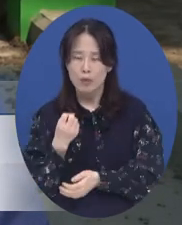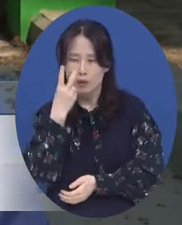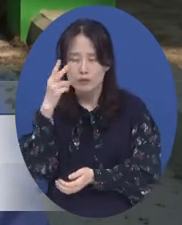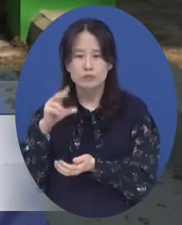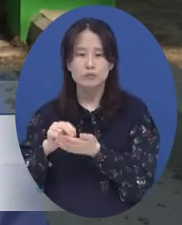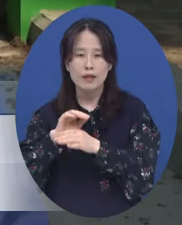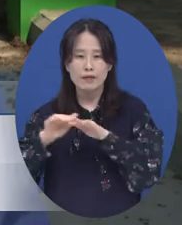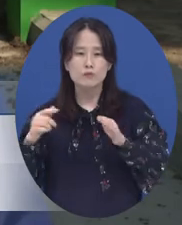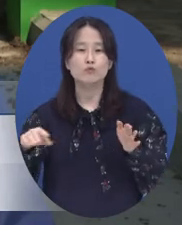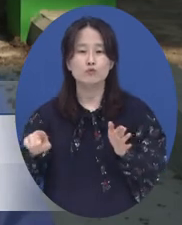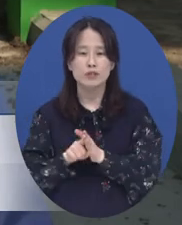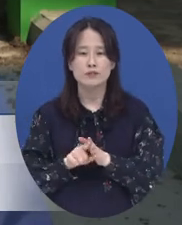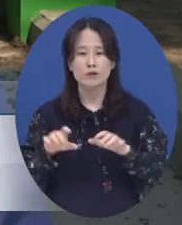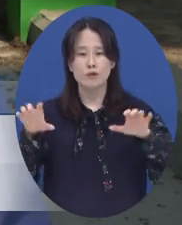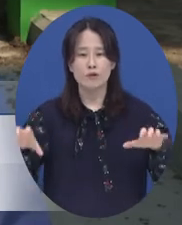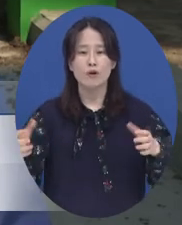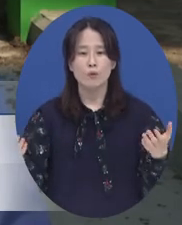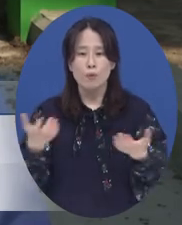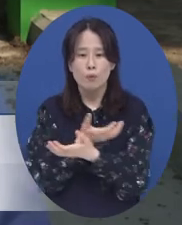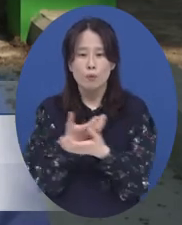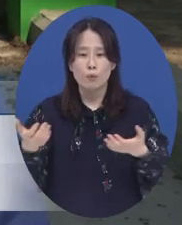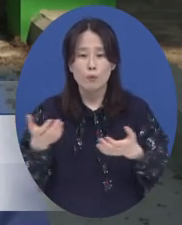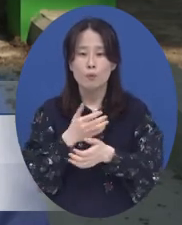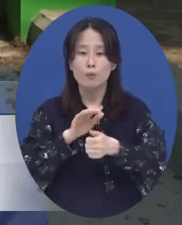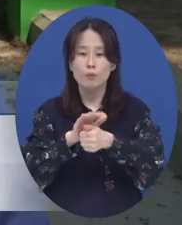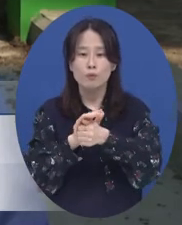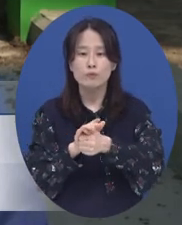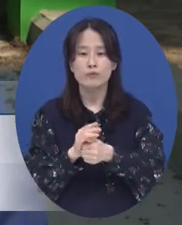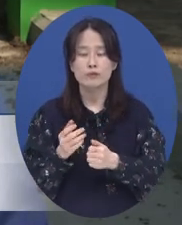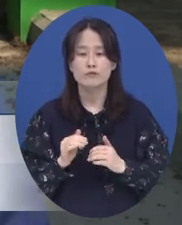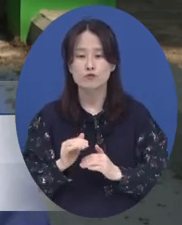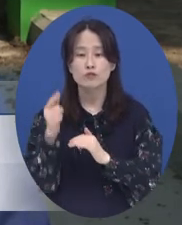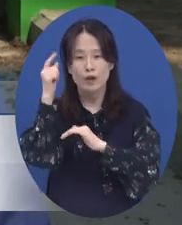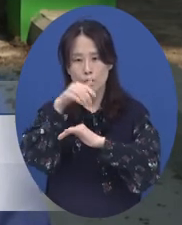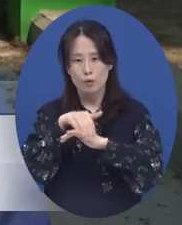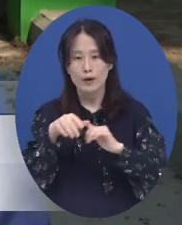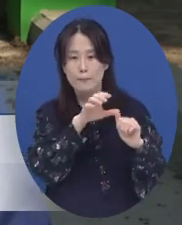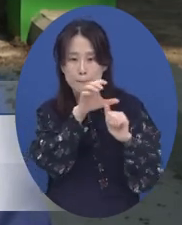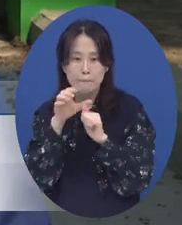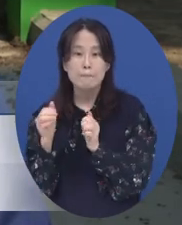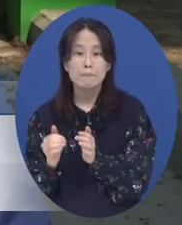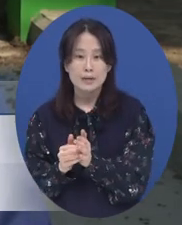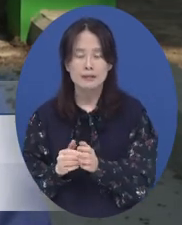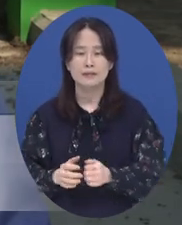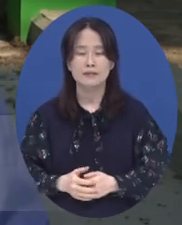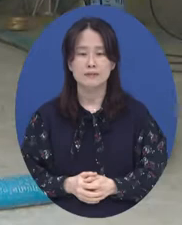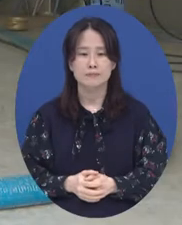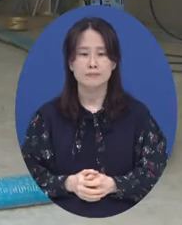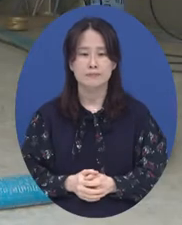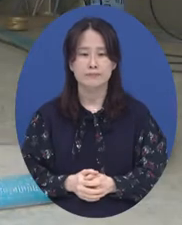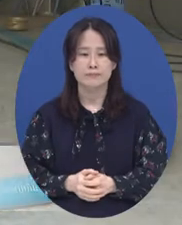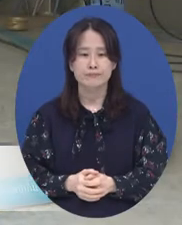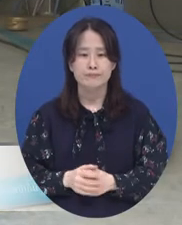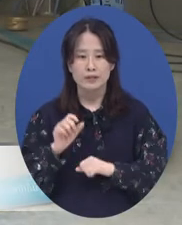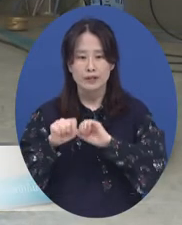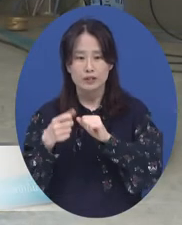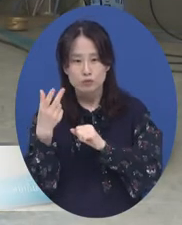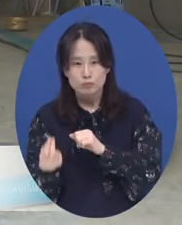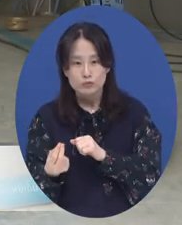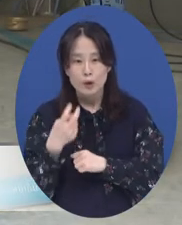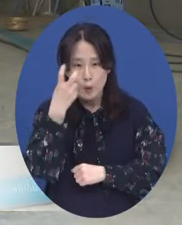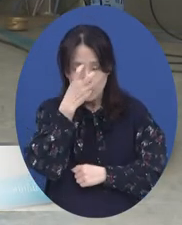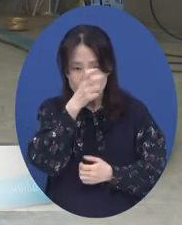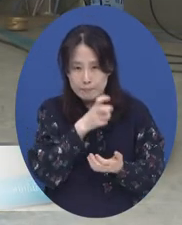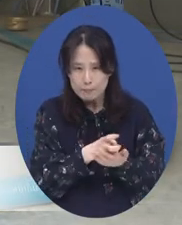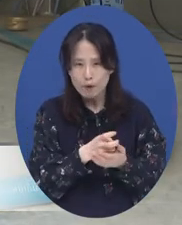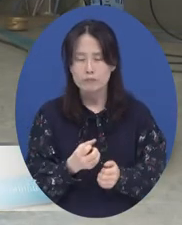문제를 해결하고자 경축 순환농업 추진 계획을 도입하게 되었습니다. 이 밖에도